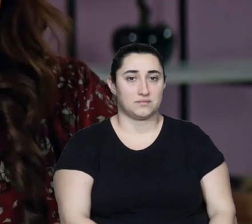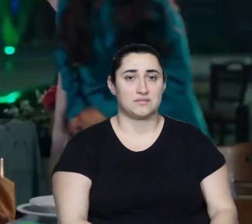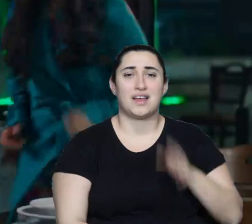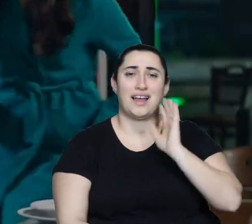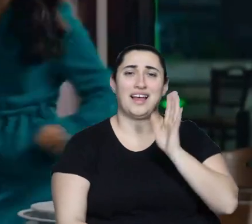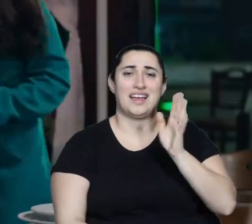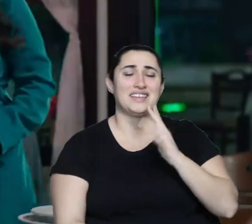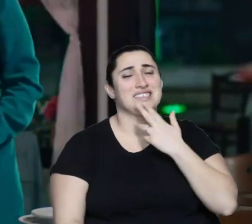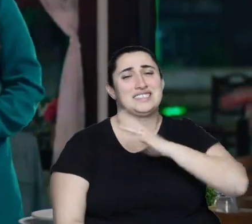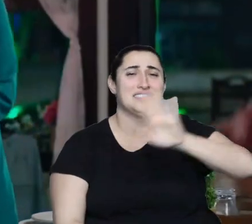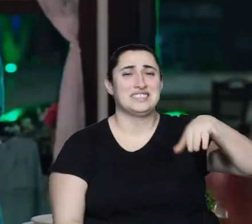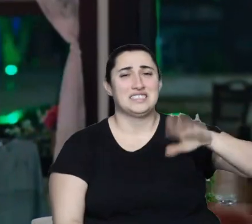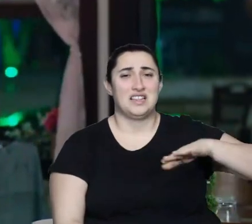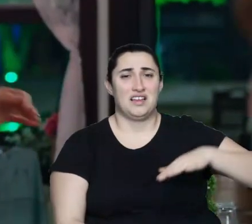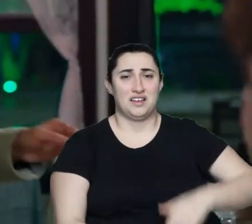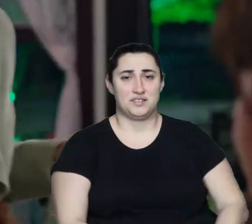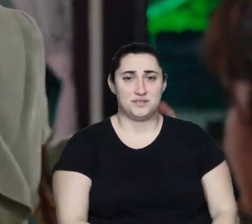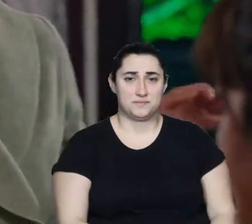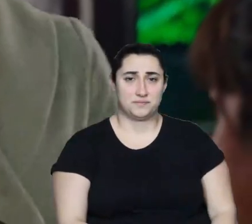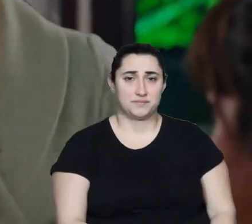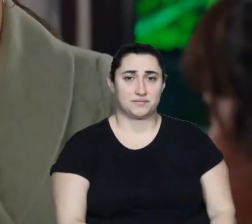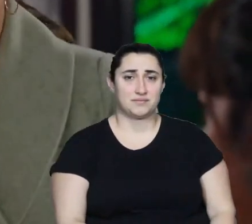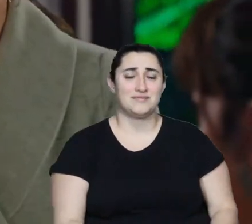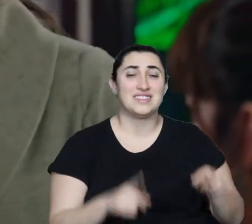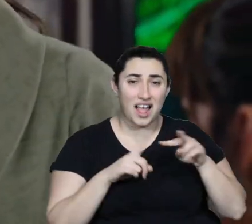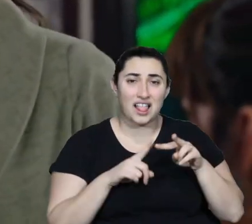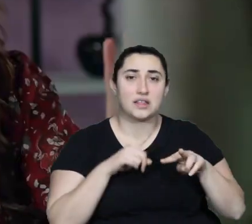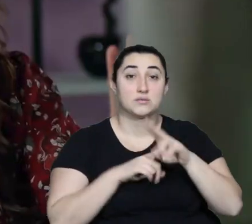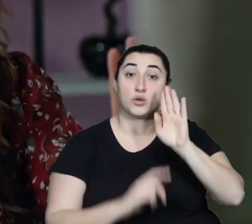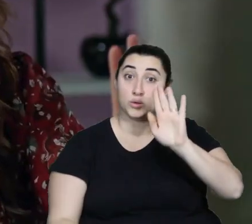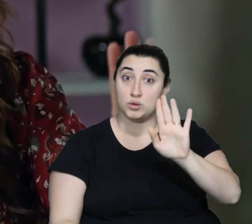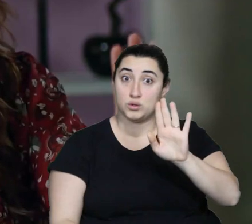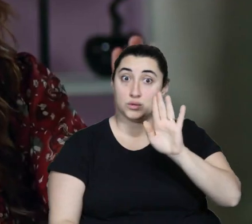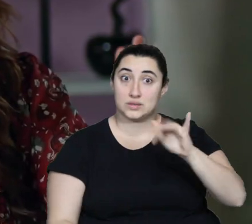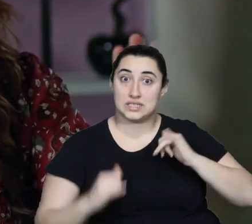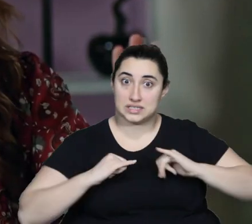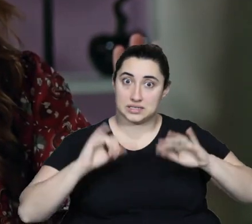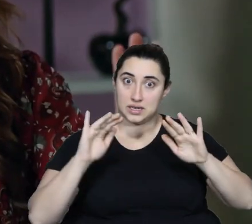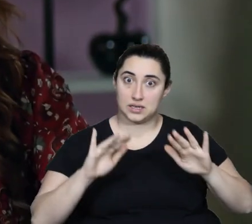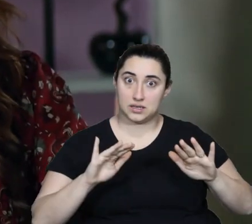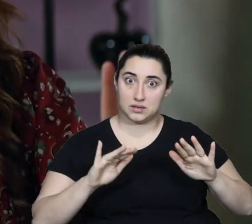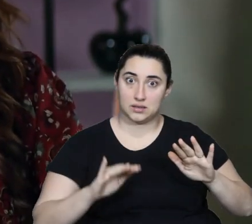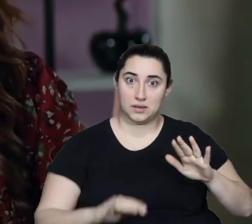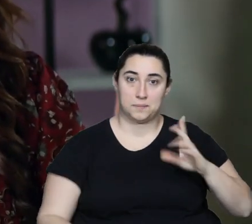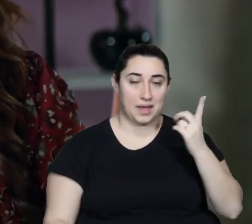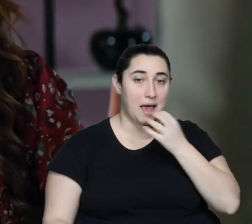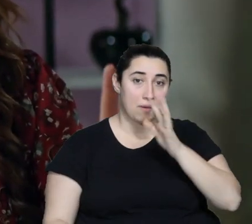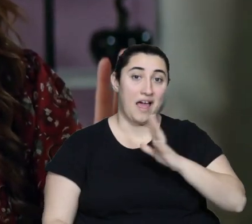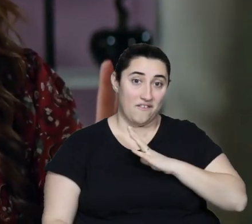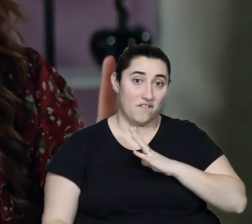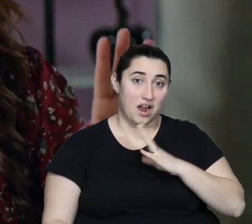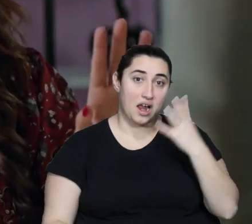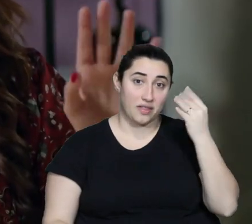Ay kızlar! Nalan, Kezban. Dur, dur. Sakin ol. Belli ki bir havadisin